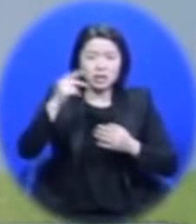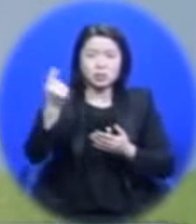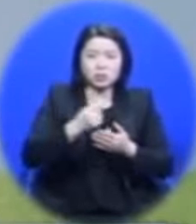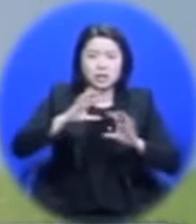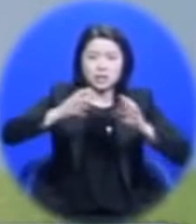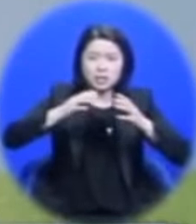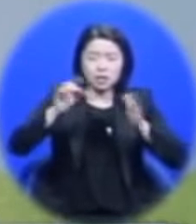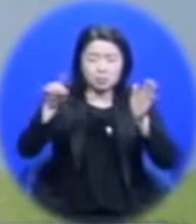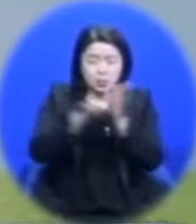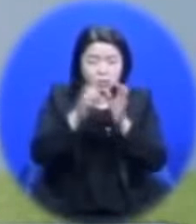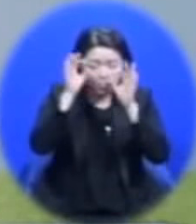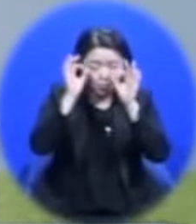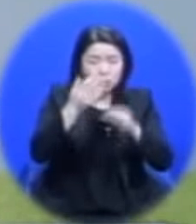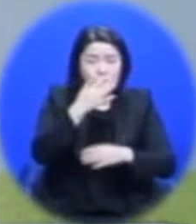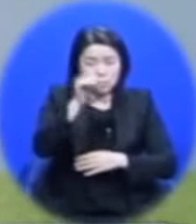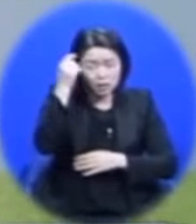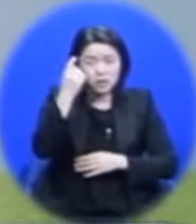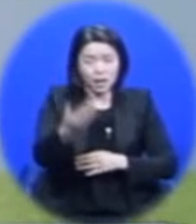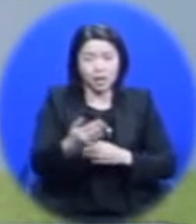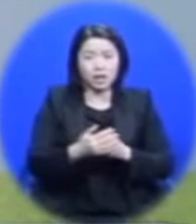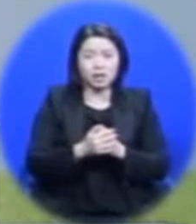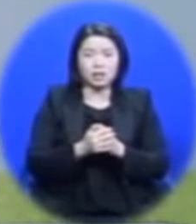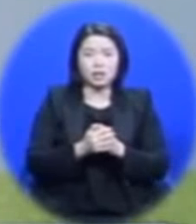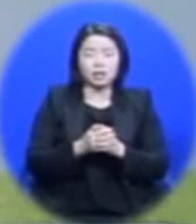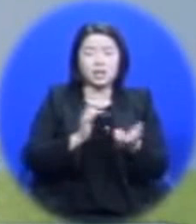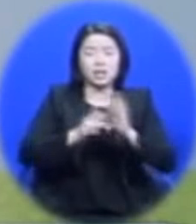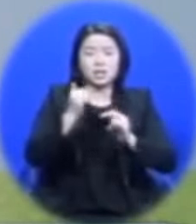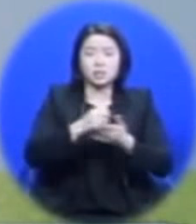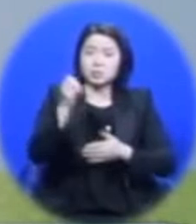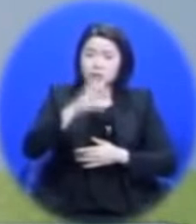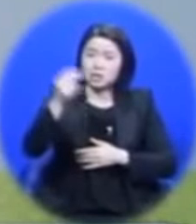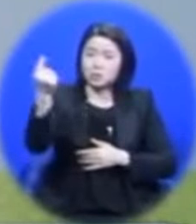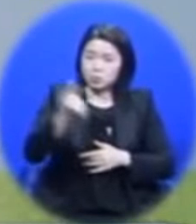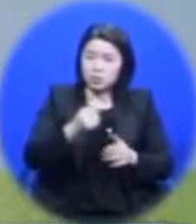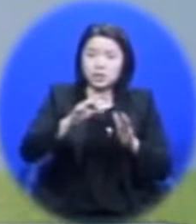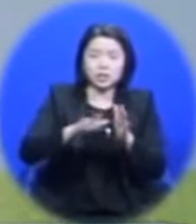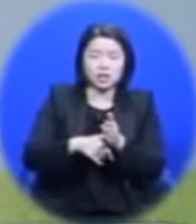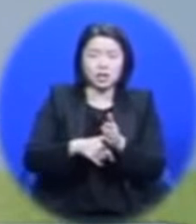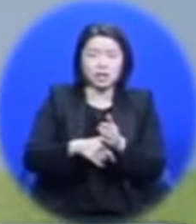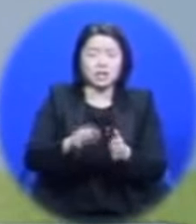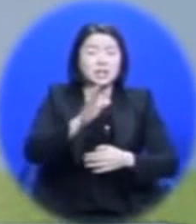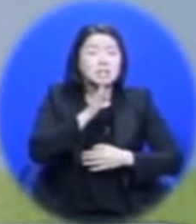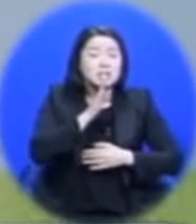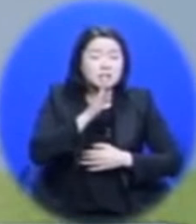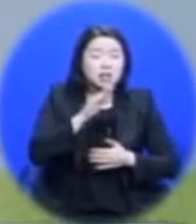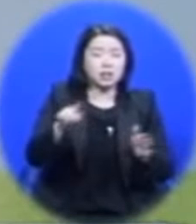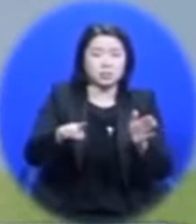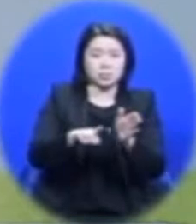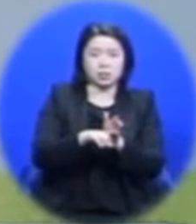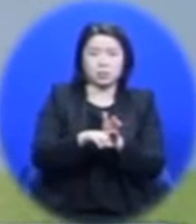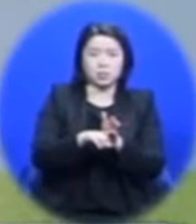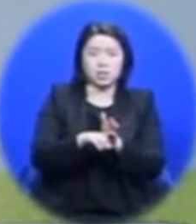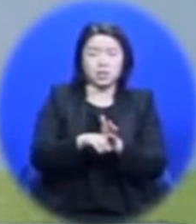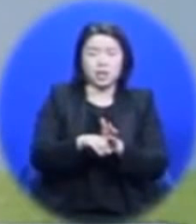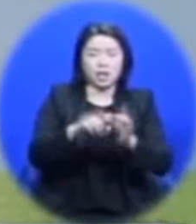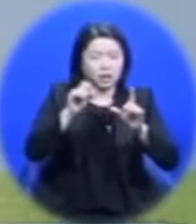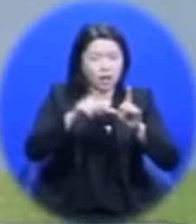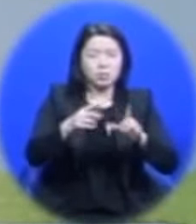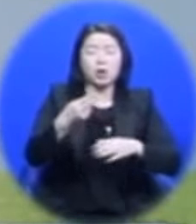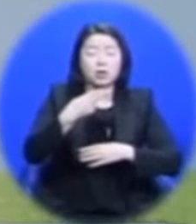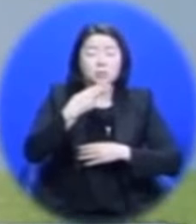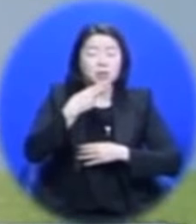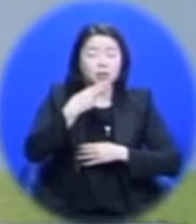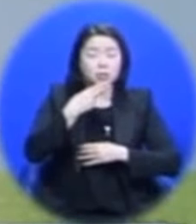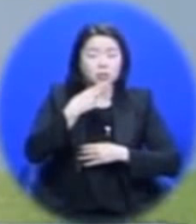보겠느냐 하시니라. 예수님은 재림에 오실 때 진정한 믿음이 거의 없을